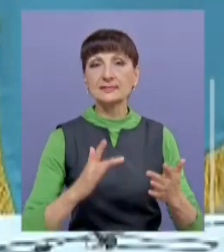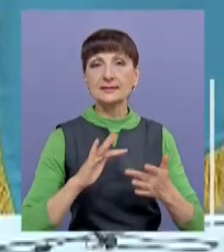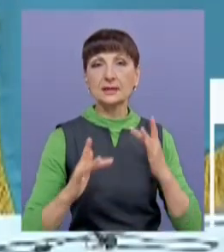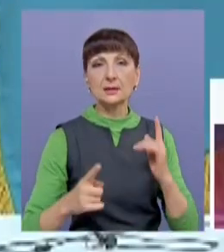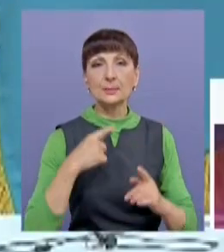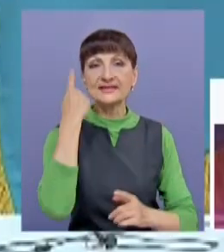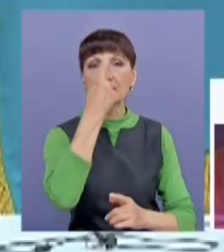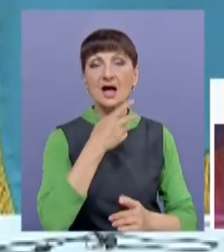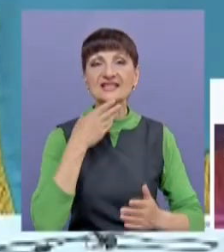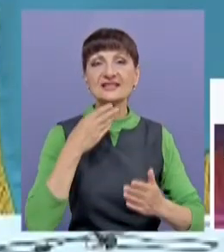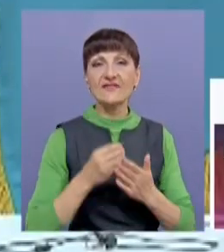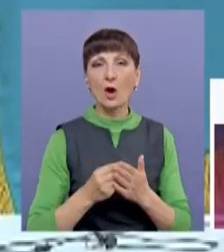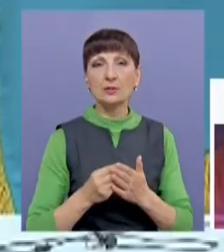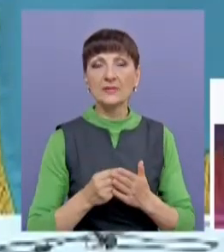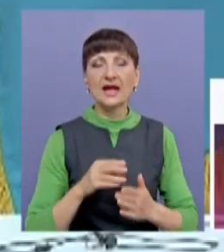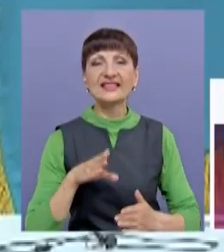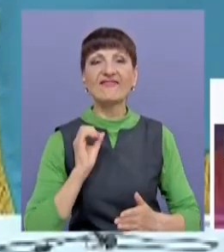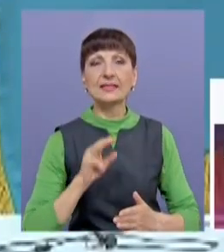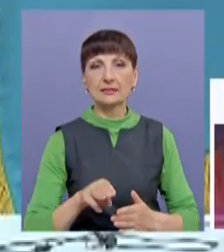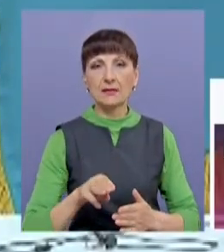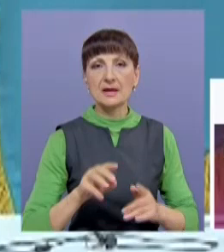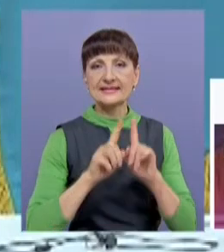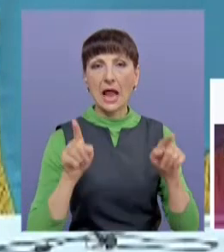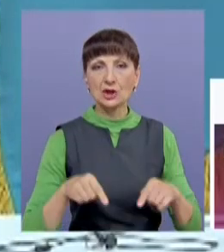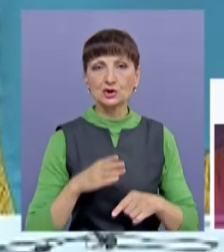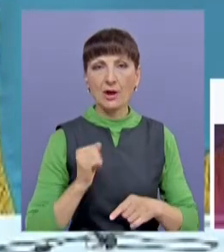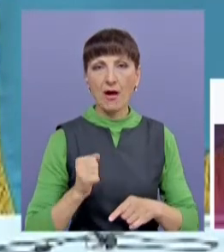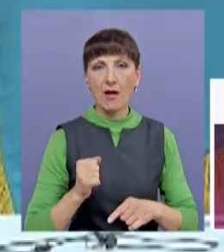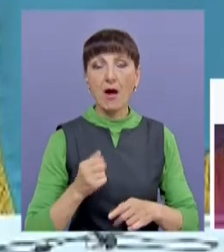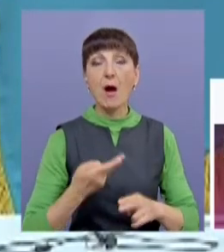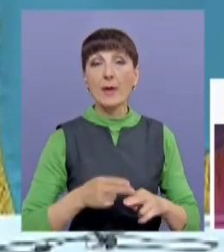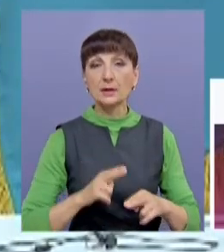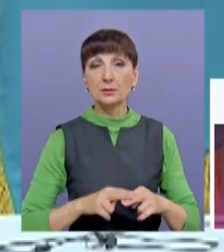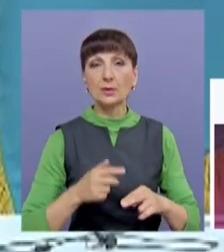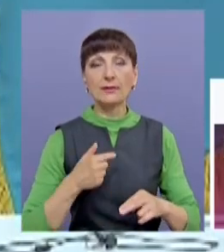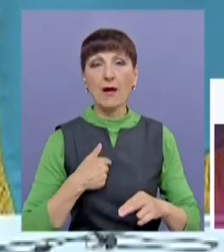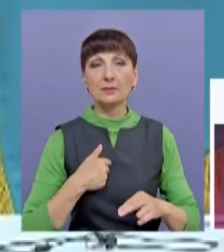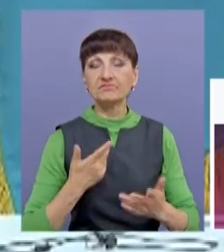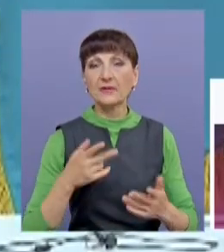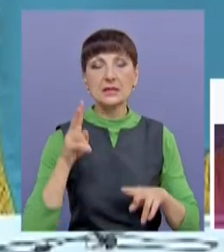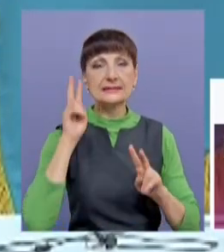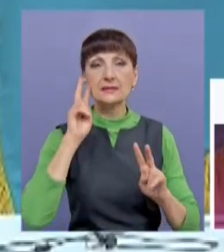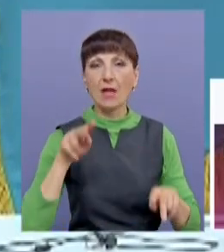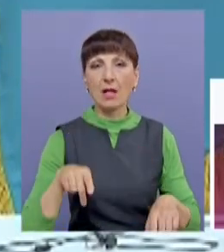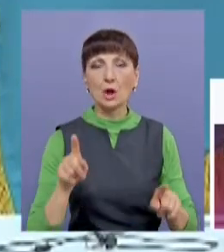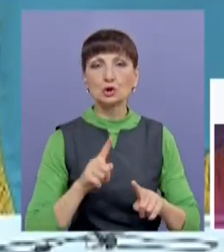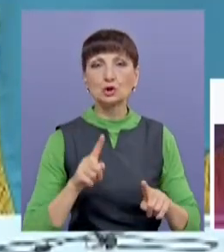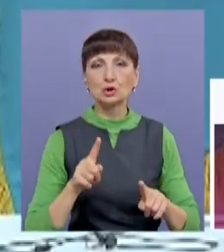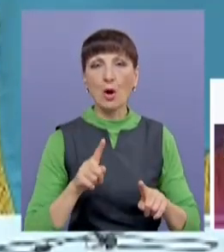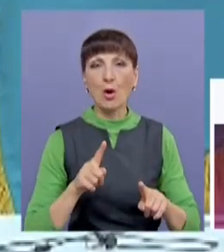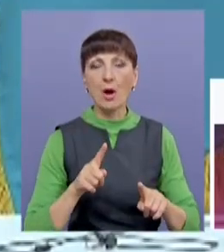веду свою страничку в Твит. Поэтому, откровенно говоря, я не совсем был в курсе, что социальные